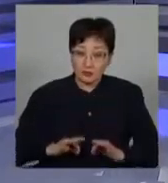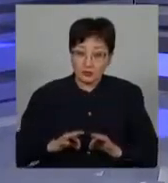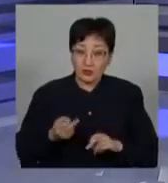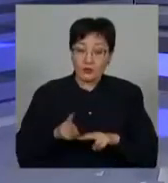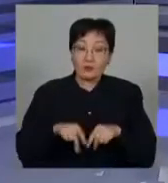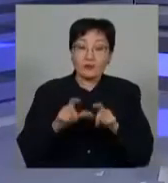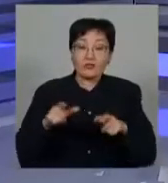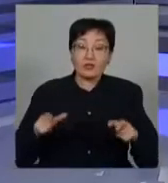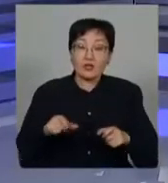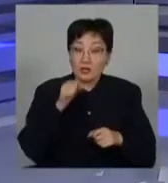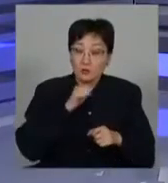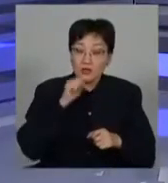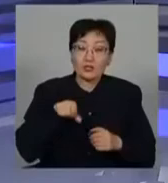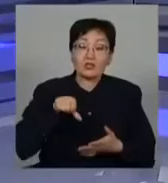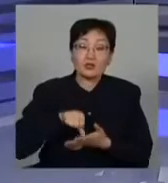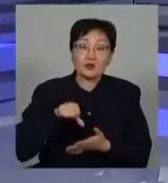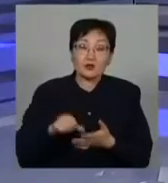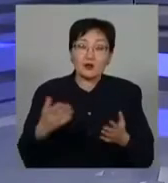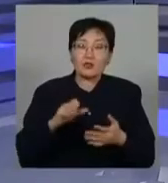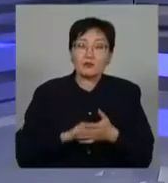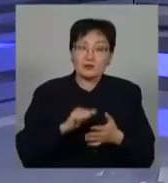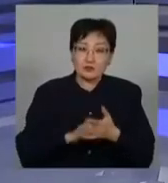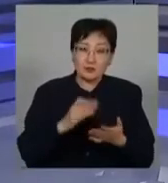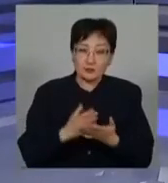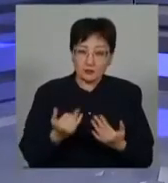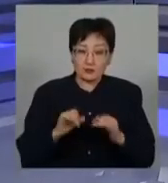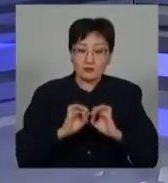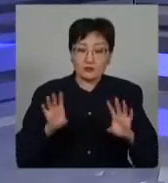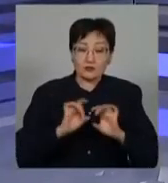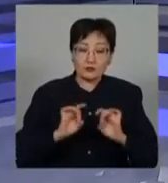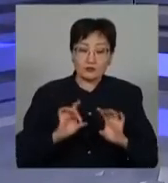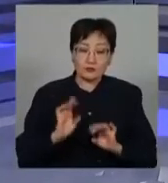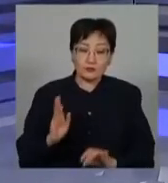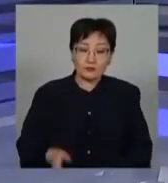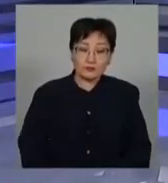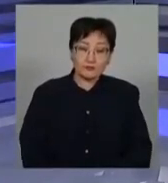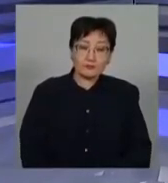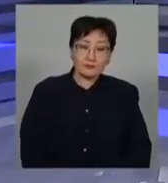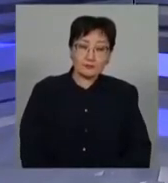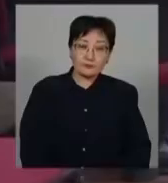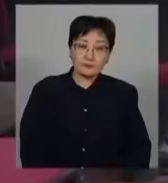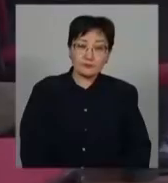Бұл азаматтардың тонауға қатысуына не түрткі болды? Әріптесім Аяулым Көлжігіт біліп қайтты.